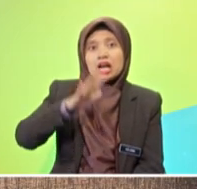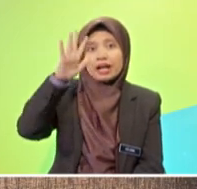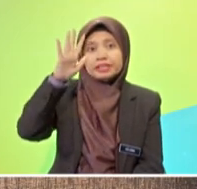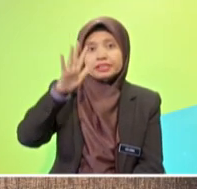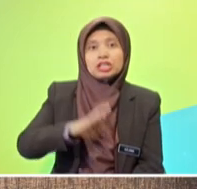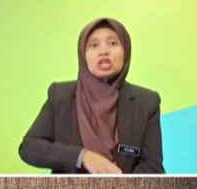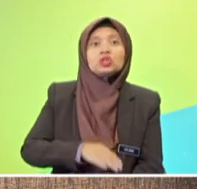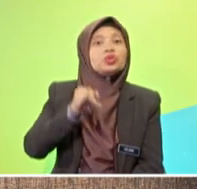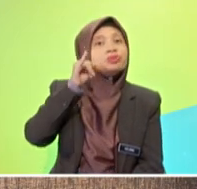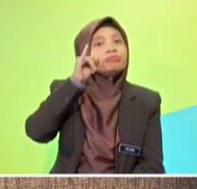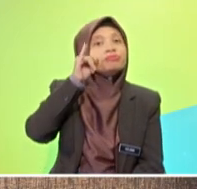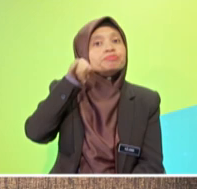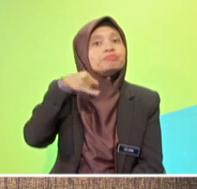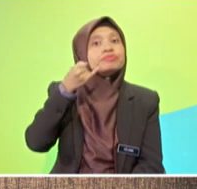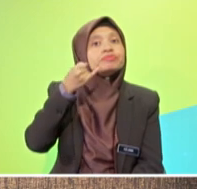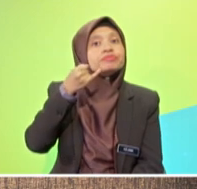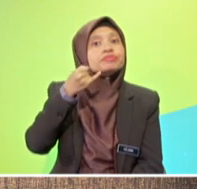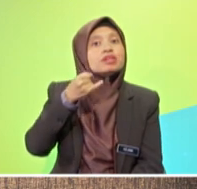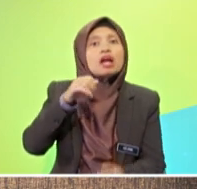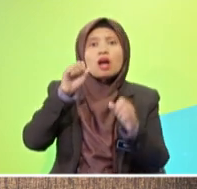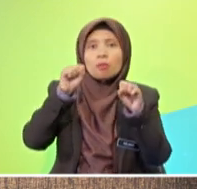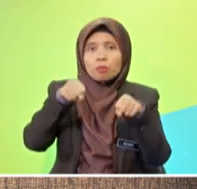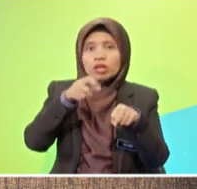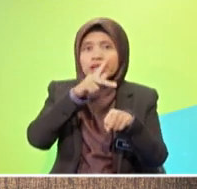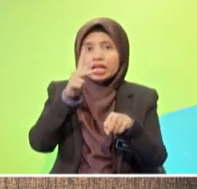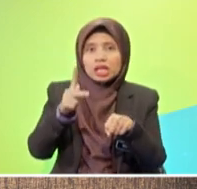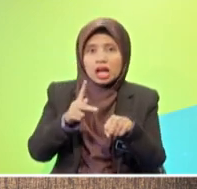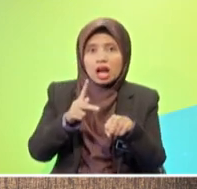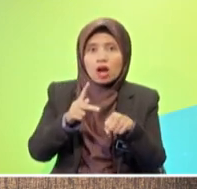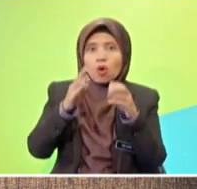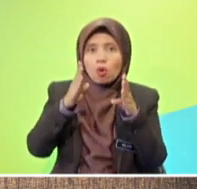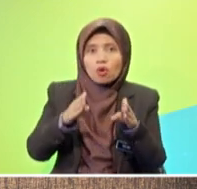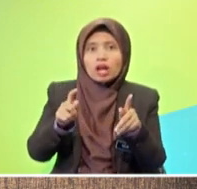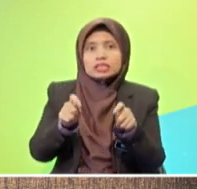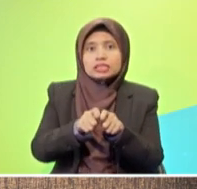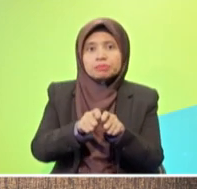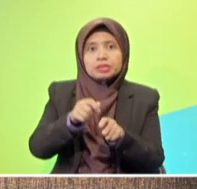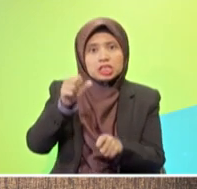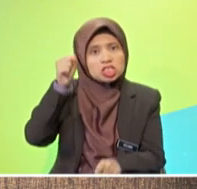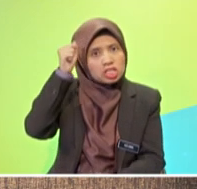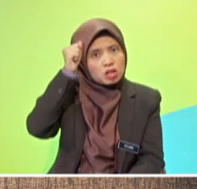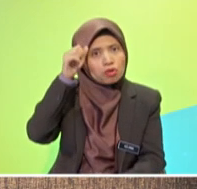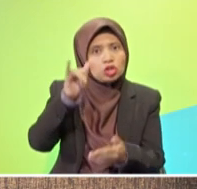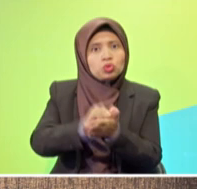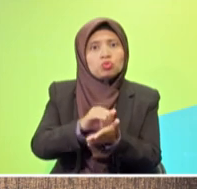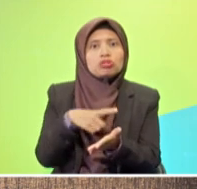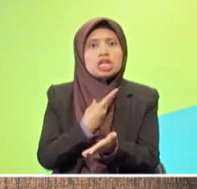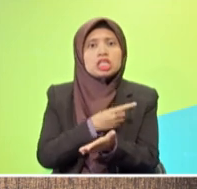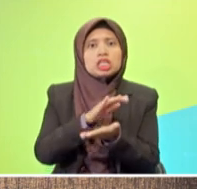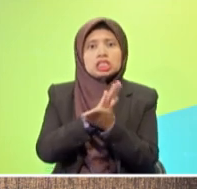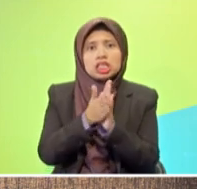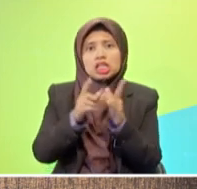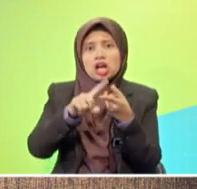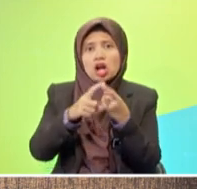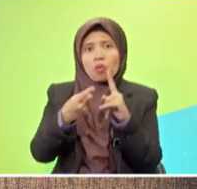semua pantas wujud Bolehkah orang seperti sewa itu kita jadikan kawan dan sudah